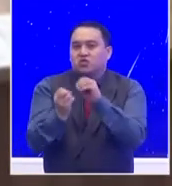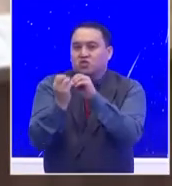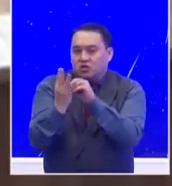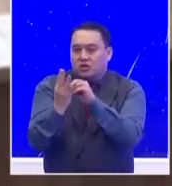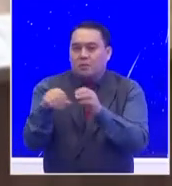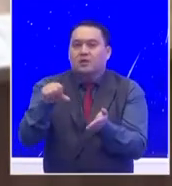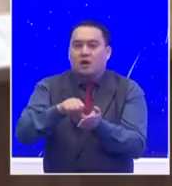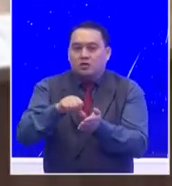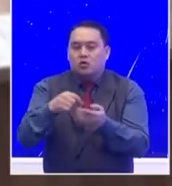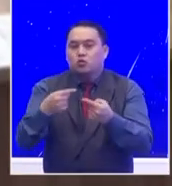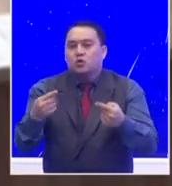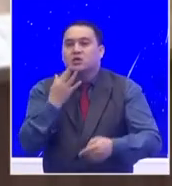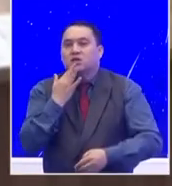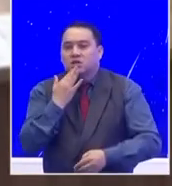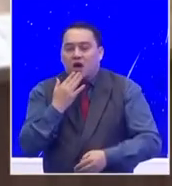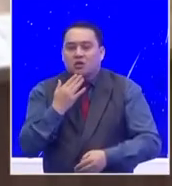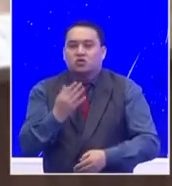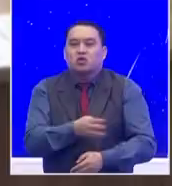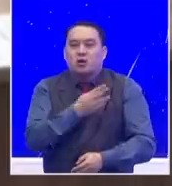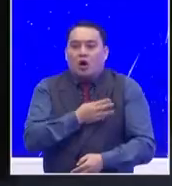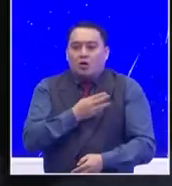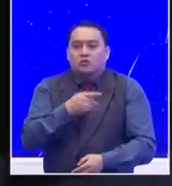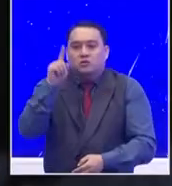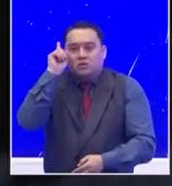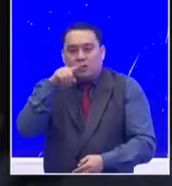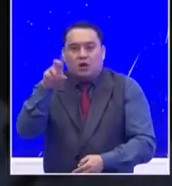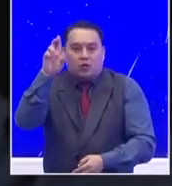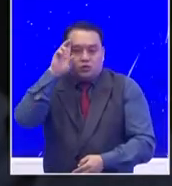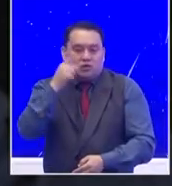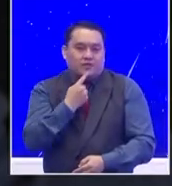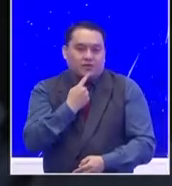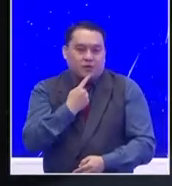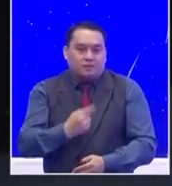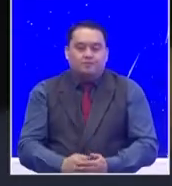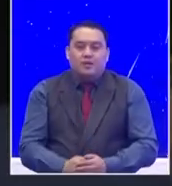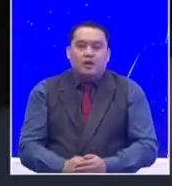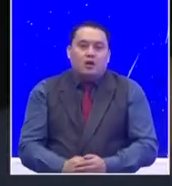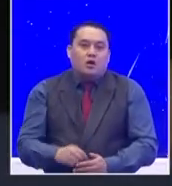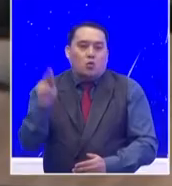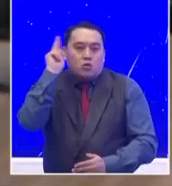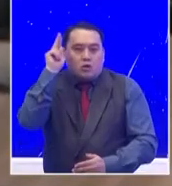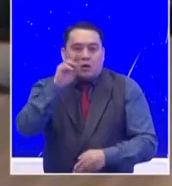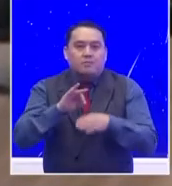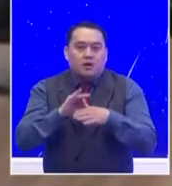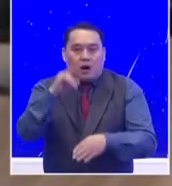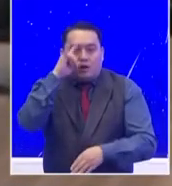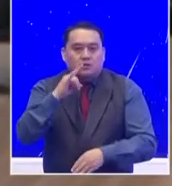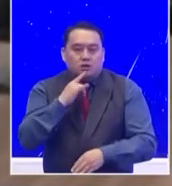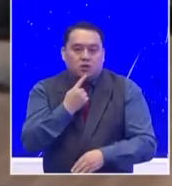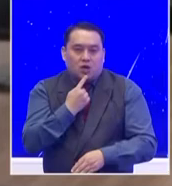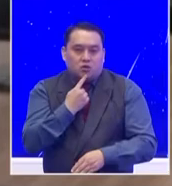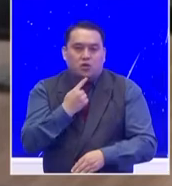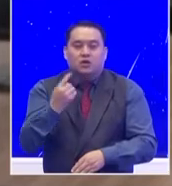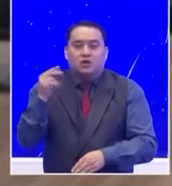них – представители других национальностей, желающих владеть навыками государственного языка. К слову, уроки проходят как по казахскому языку, так